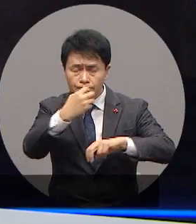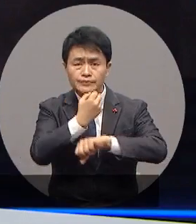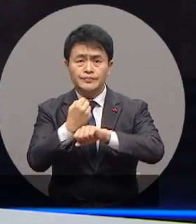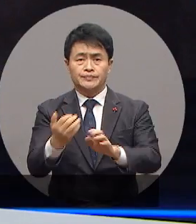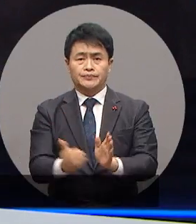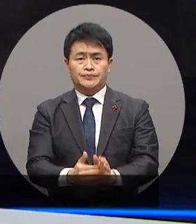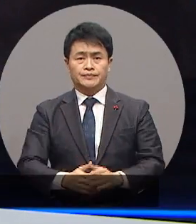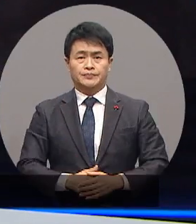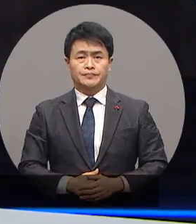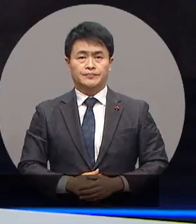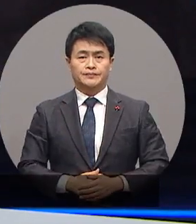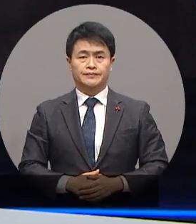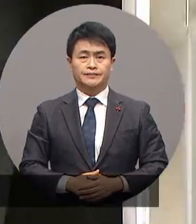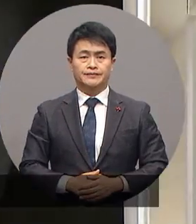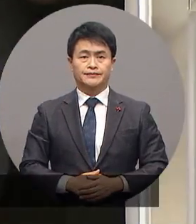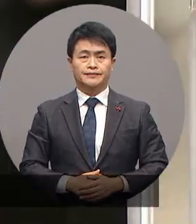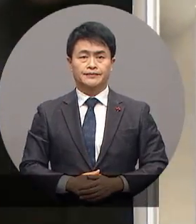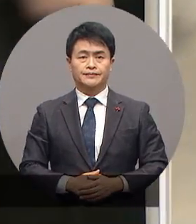기자가 보도합니다.